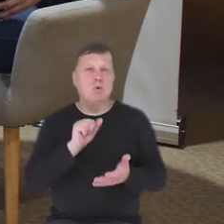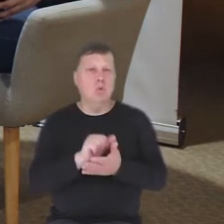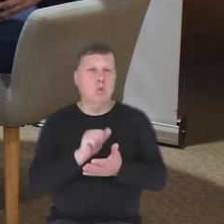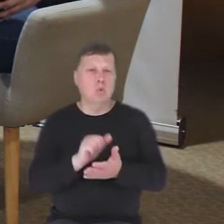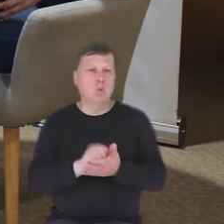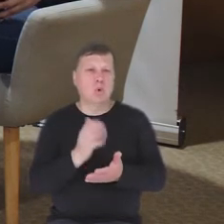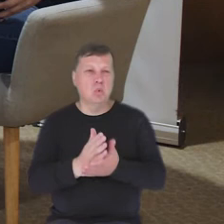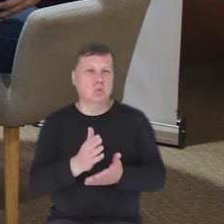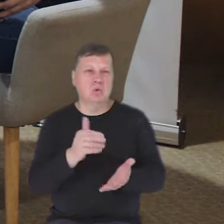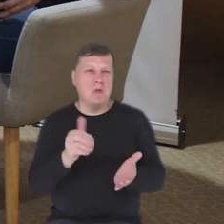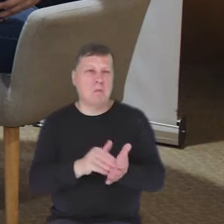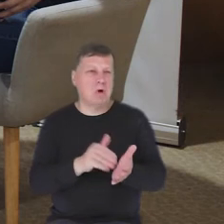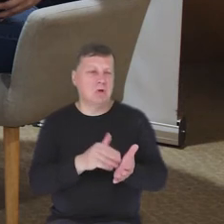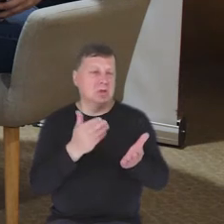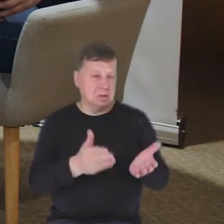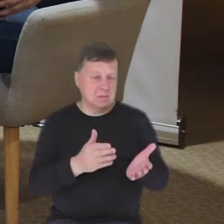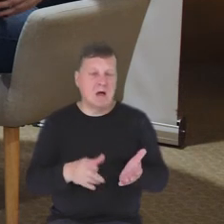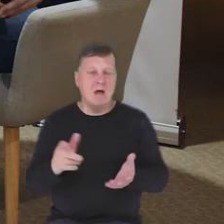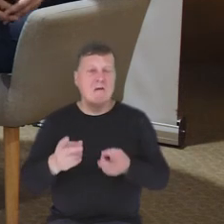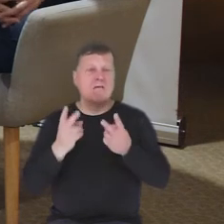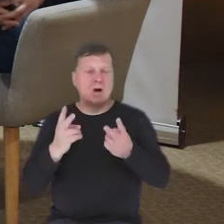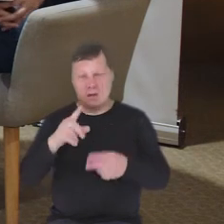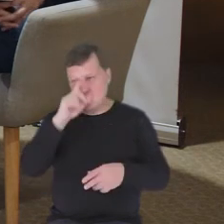Chodzi o dotarcie do odbiorcy.